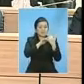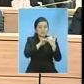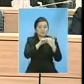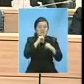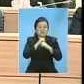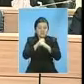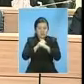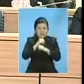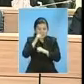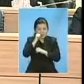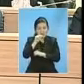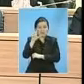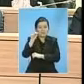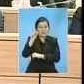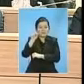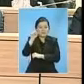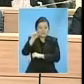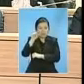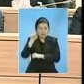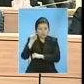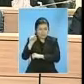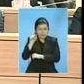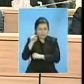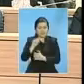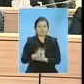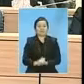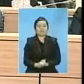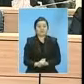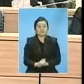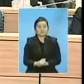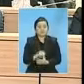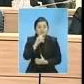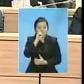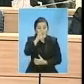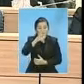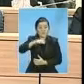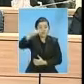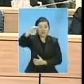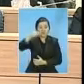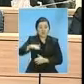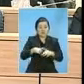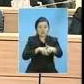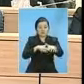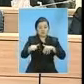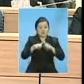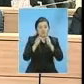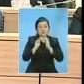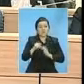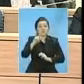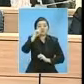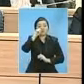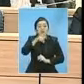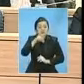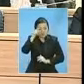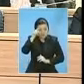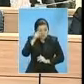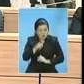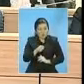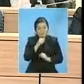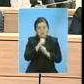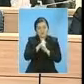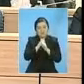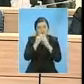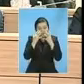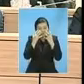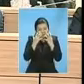30% ค่ะท่านประธานที่เคารพจะต้องบอกไปยังพี่น้องประชาชนชาวไทยว่าเราจะต้องทำงานหนักมาก